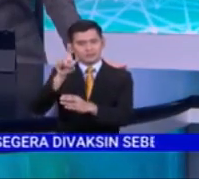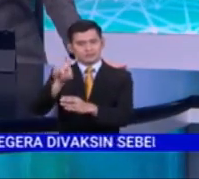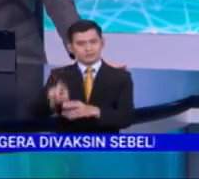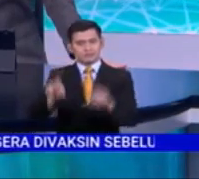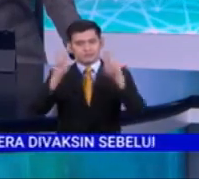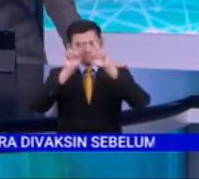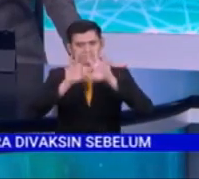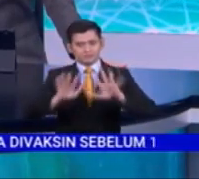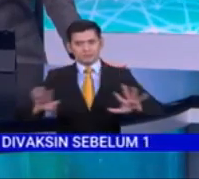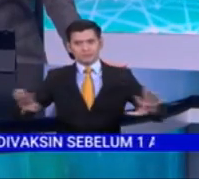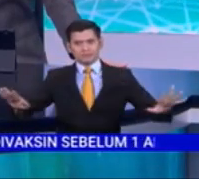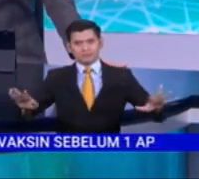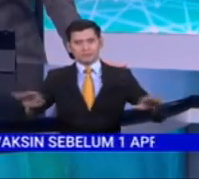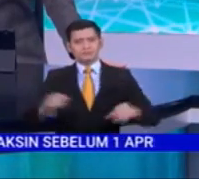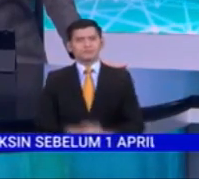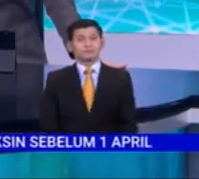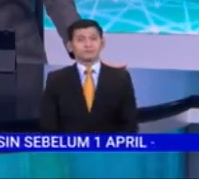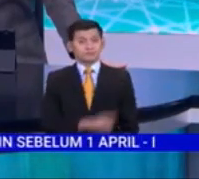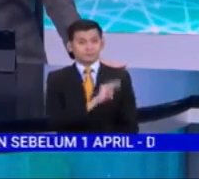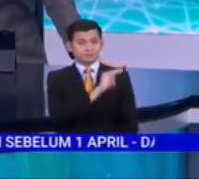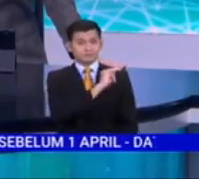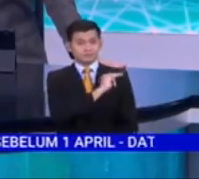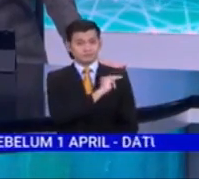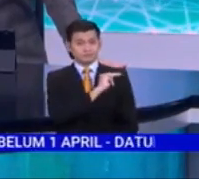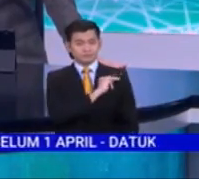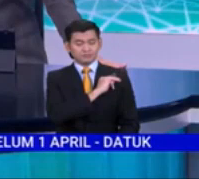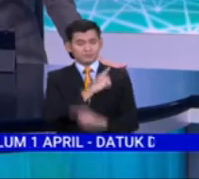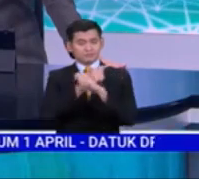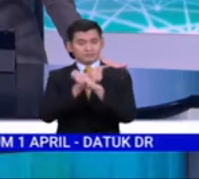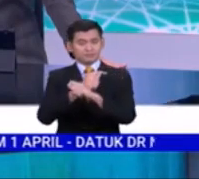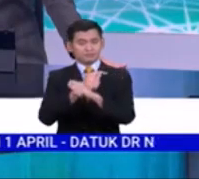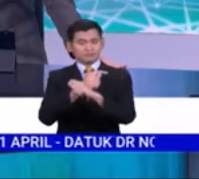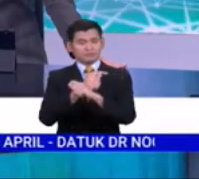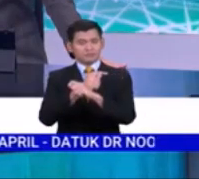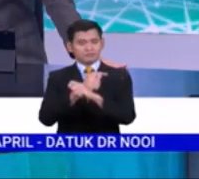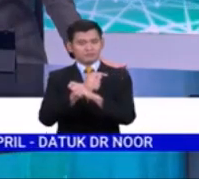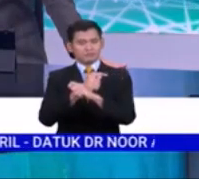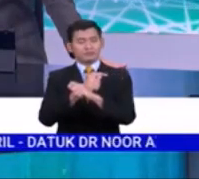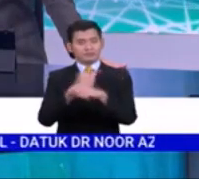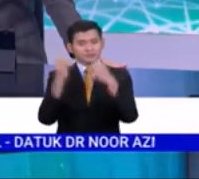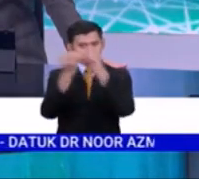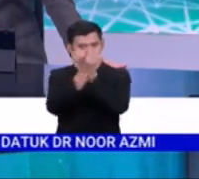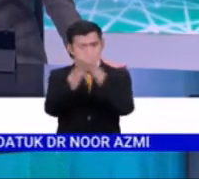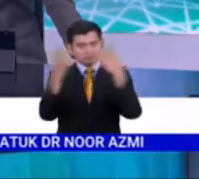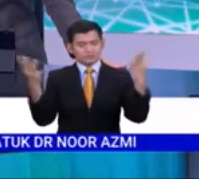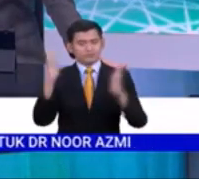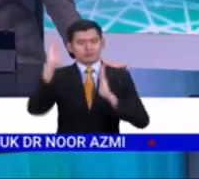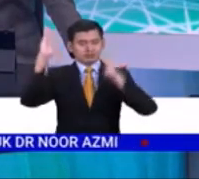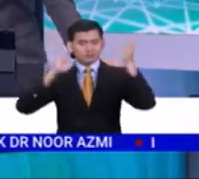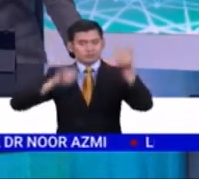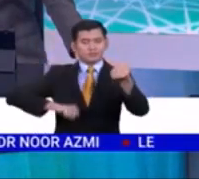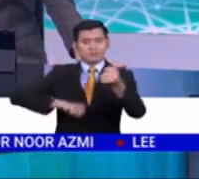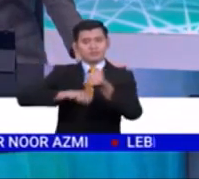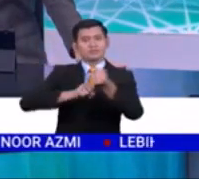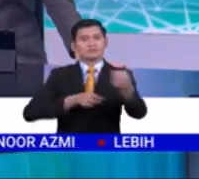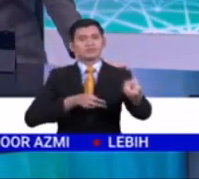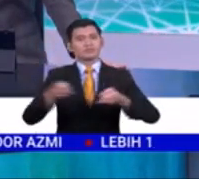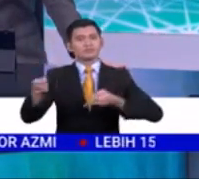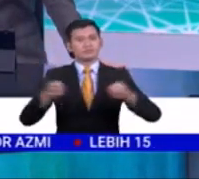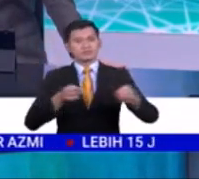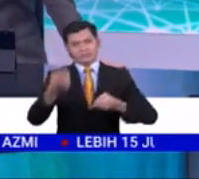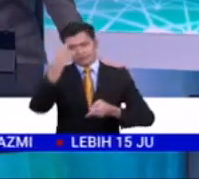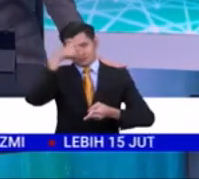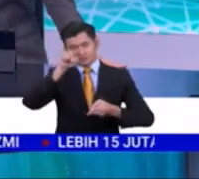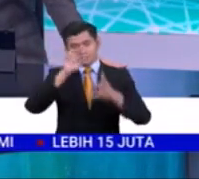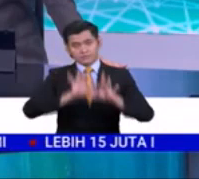Kanan Pertahanan Dato' Sri Hishamuddin Tun Hussein menegaskan Malaysia juga akan terus menyokong segala usaha demi